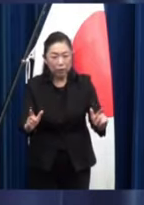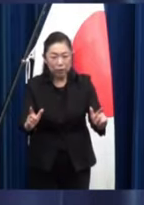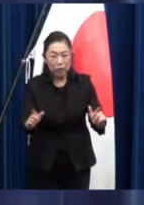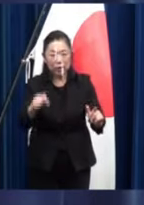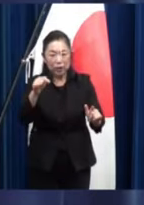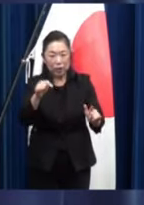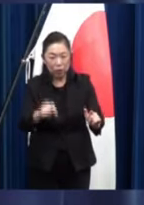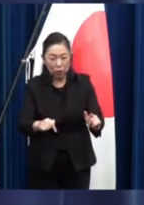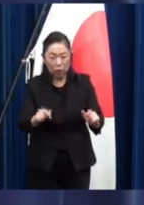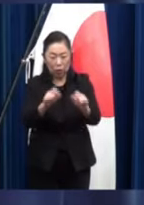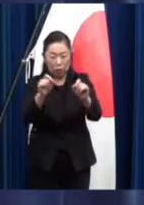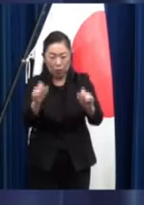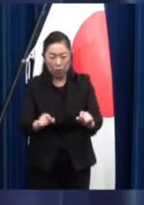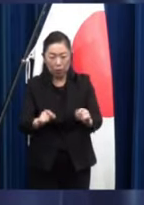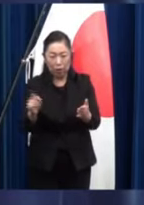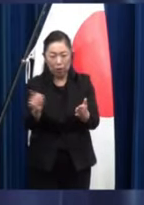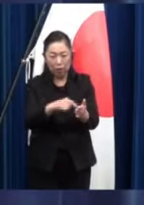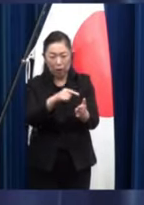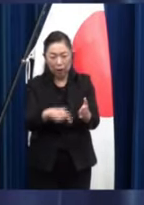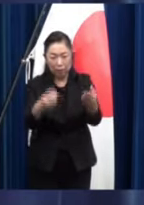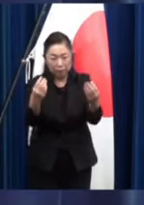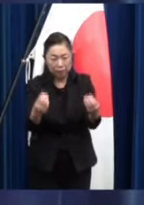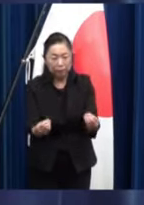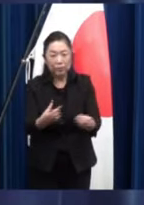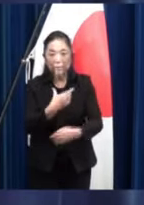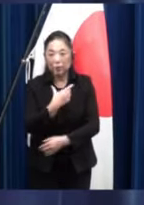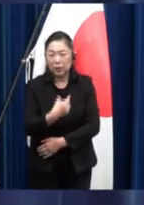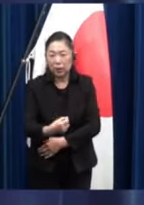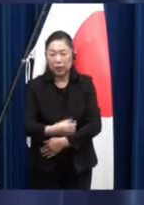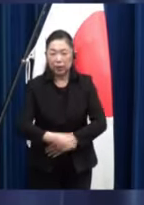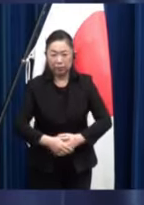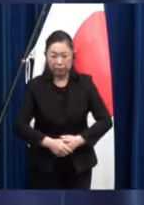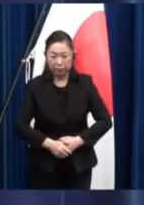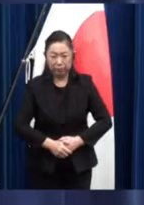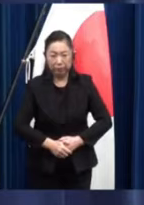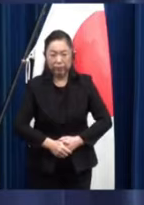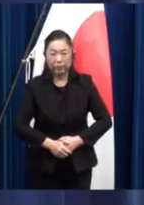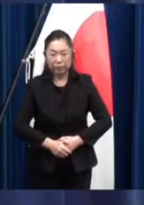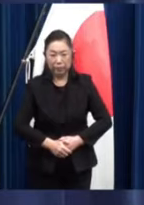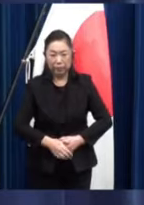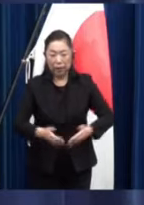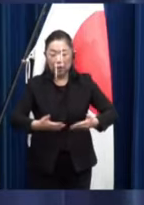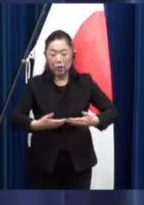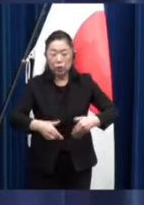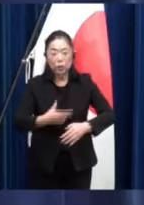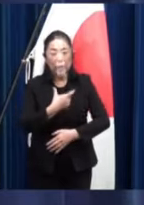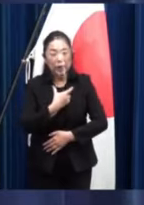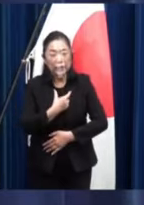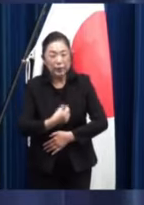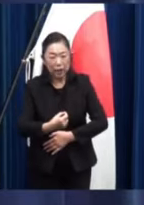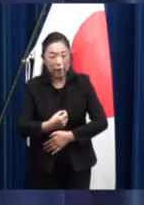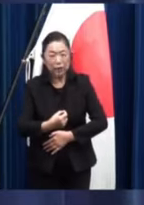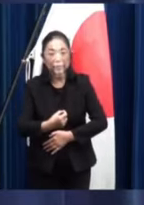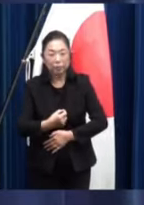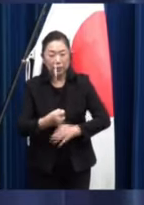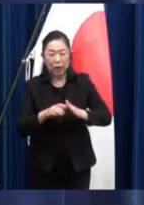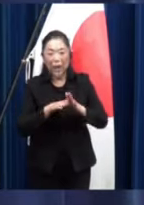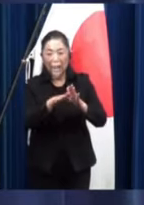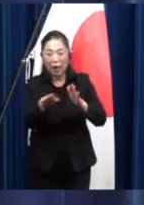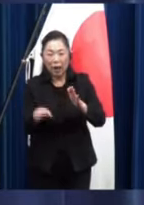問題に終止符を打っていきたい、こう思います。さらに出産を希望する世帯